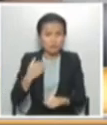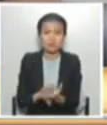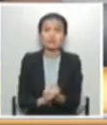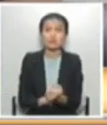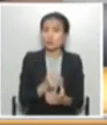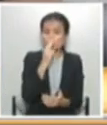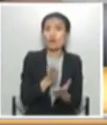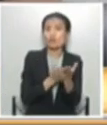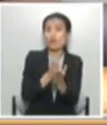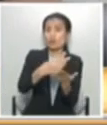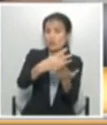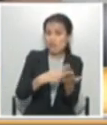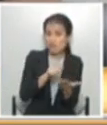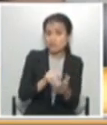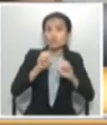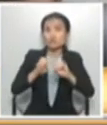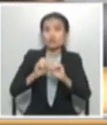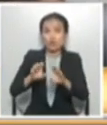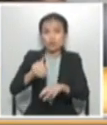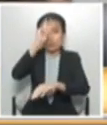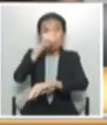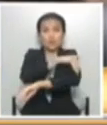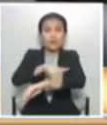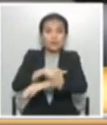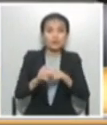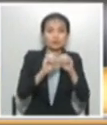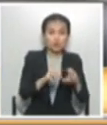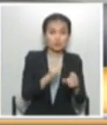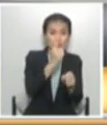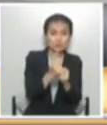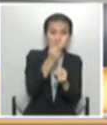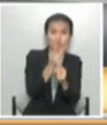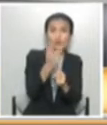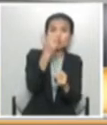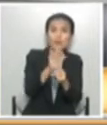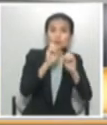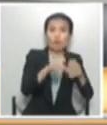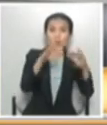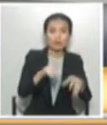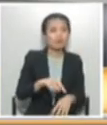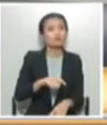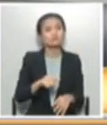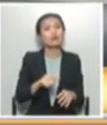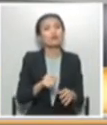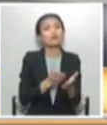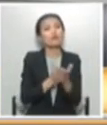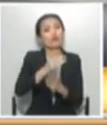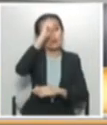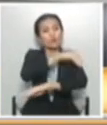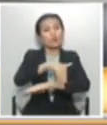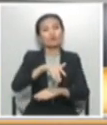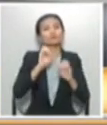ล้ว3ปีนะครับบอกเด็กว่าเรียนไม่ได้แล้วเพราะคณะนี้ไม่ได้อนุมัติให้ไปเรียนคณะอื่นแล้วจะให้ปริญญาไม่น่าแปลกมาก